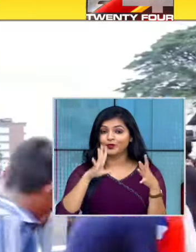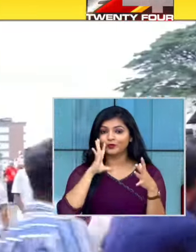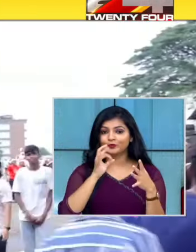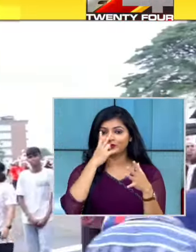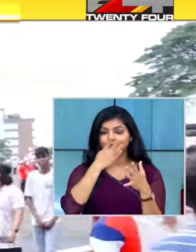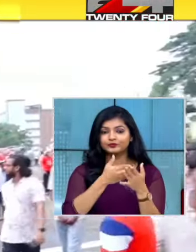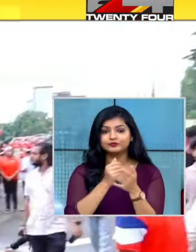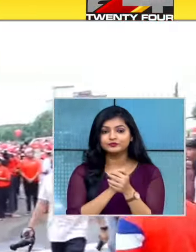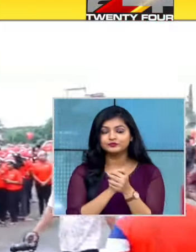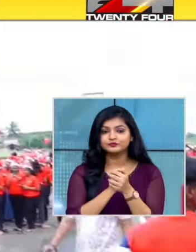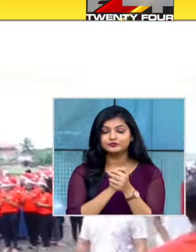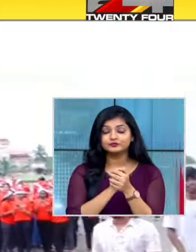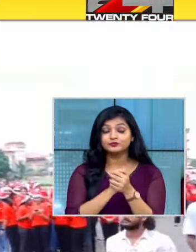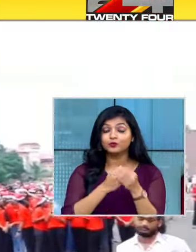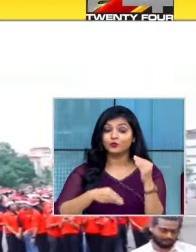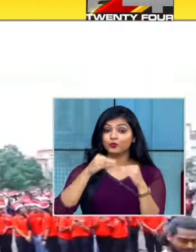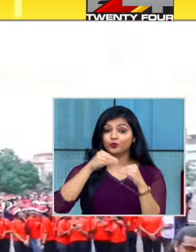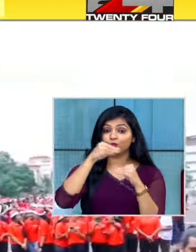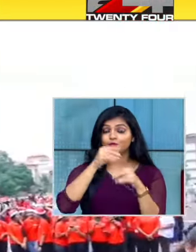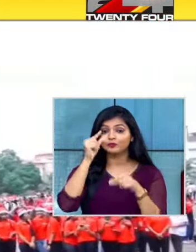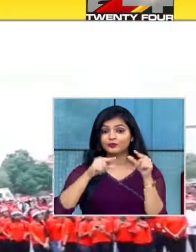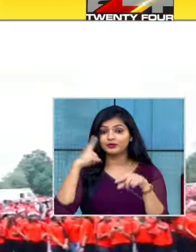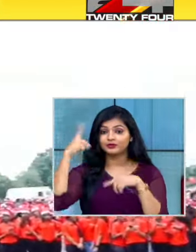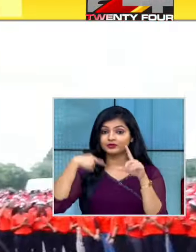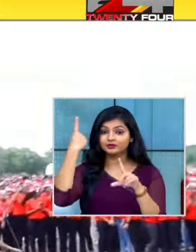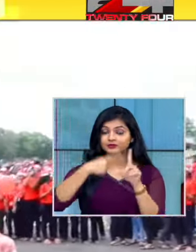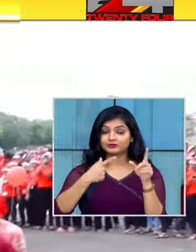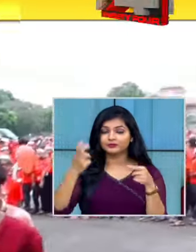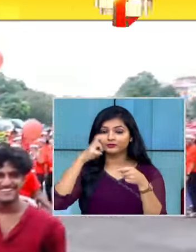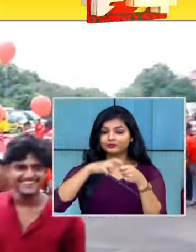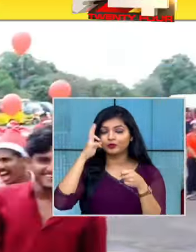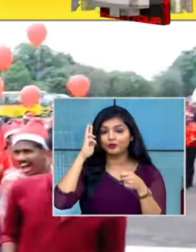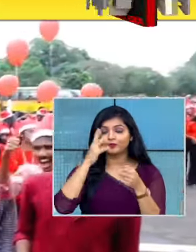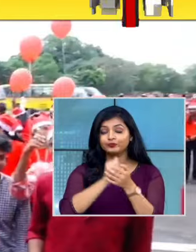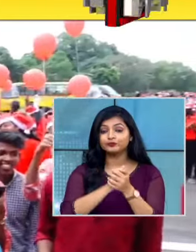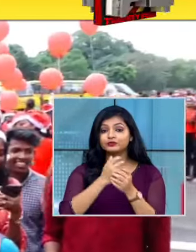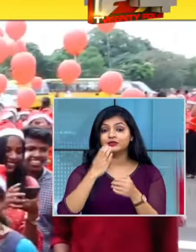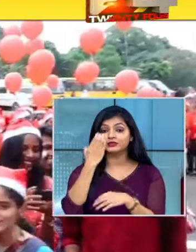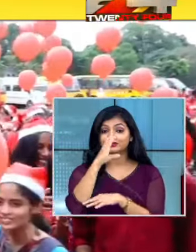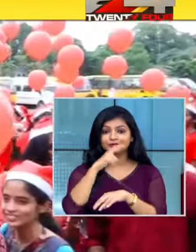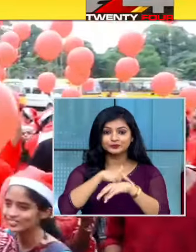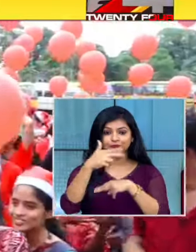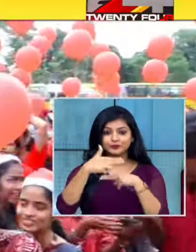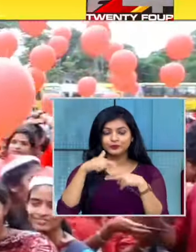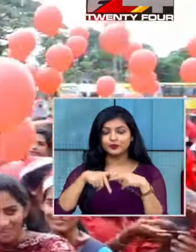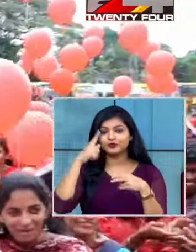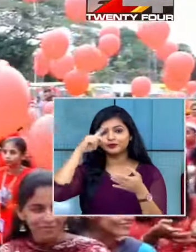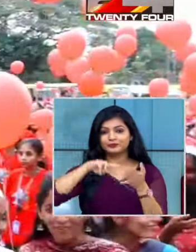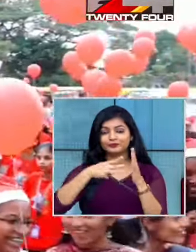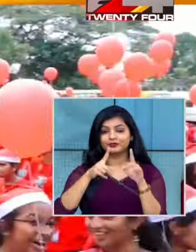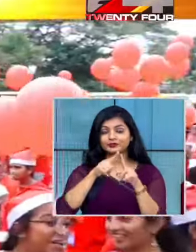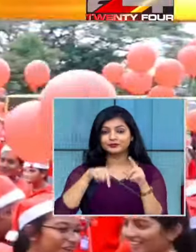കാര്യമാണ്. കൂടുതൽ പേർ അടുത്ത വർഷവും ഉണ്ടാകും. എന്തായാലും ഈ ക്രിസ്തുമസിന്റെ വരവറിയിച്ചുകൊണ്ടുള്ള ആഘോഷത്തിലേക്ക്,